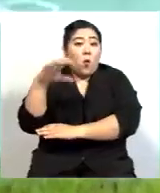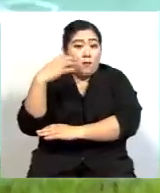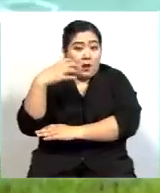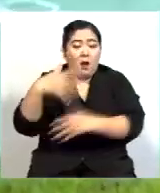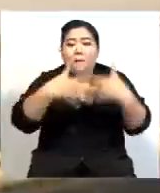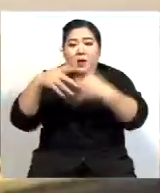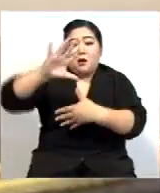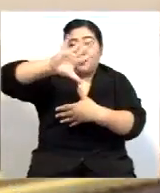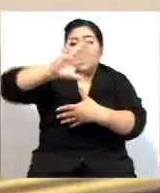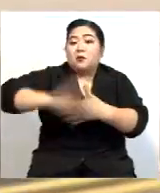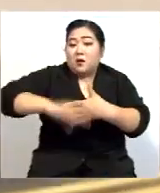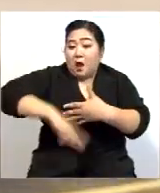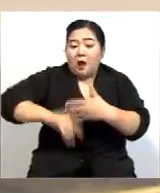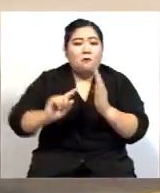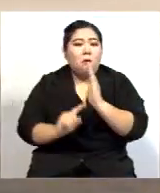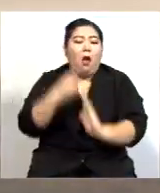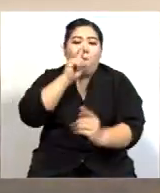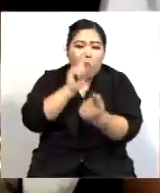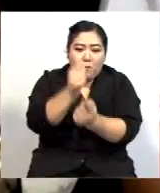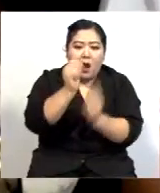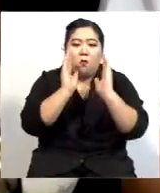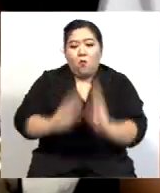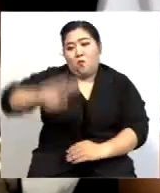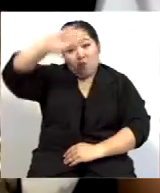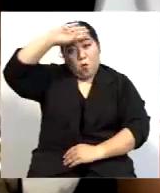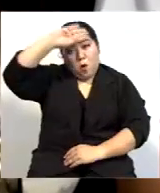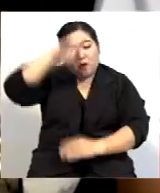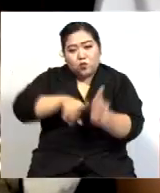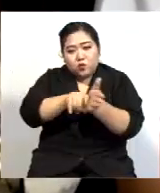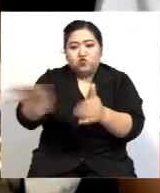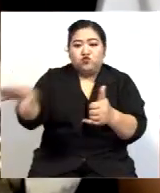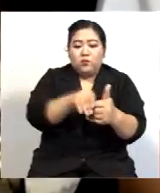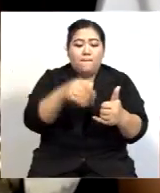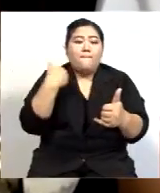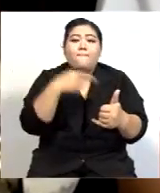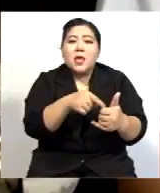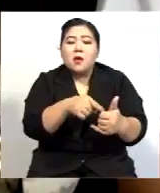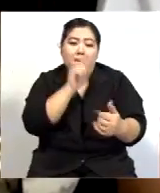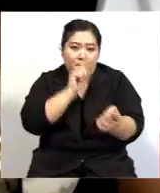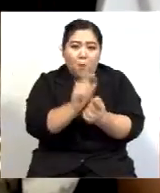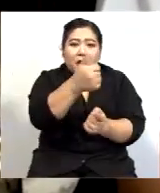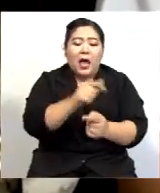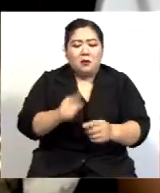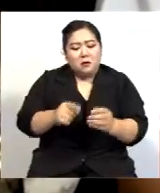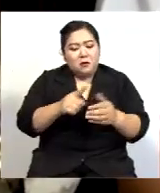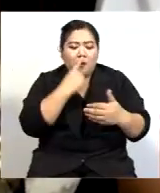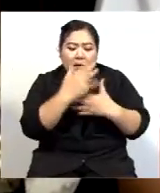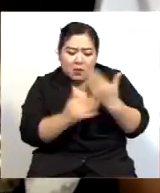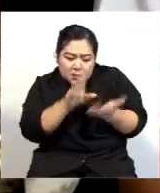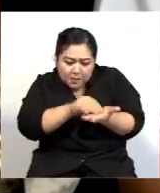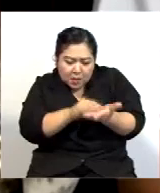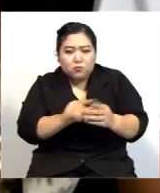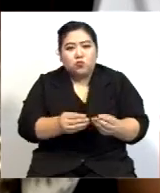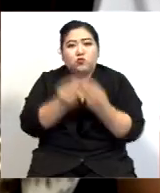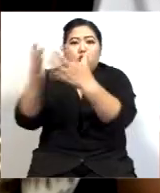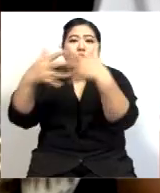ริกานะคะที่สามารถตรวจวินิจฉัยหาผู้ติดเชื้อไวรัสโคโรนาสายพันธุ์ใหม่ได้เองโดยไม่ต้องส่งตัวอย่างไปตรวจที่สหรัฐโดยโ